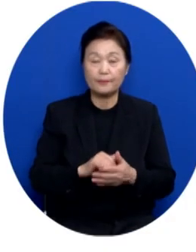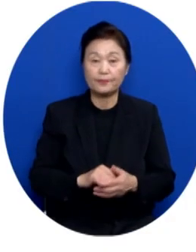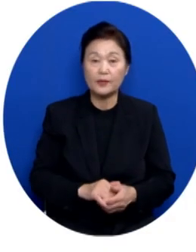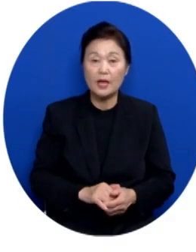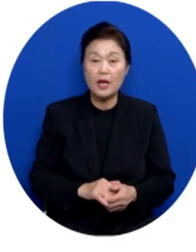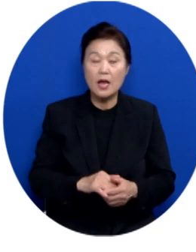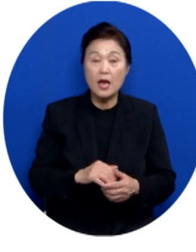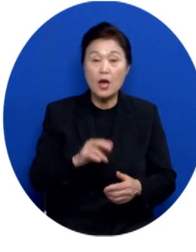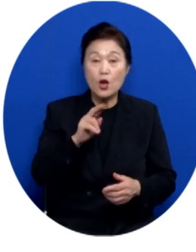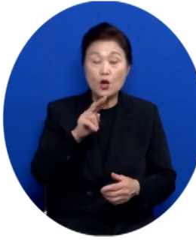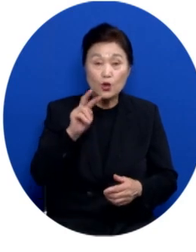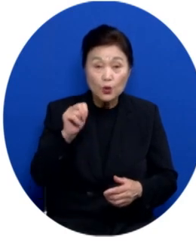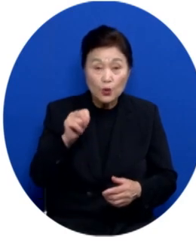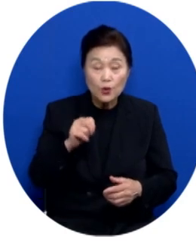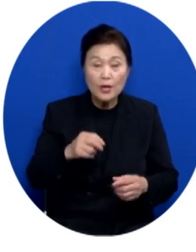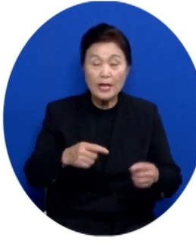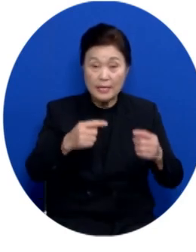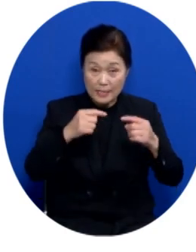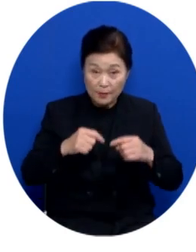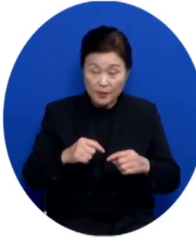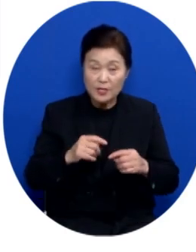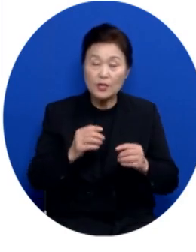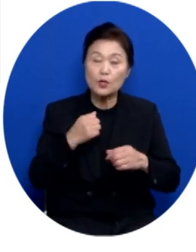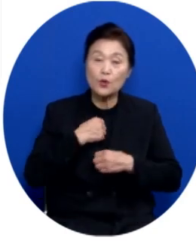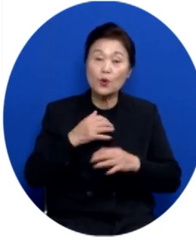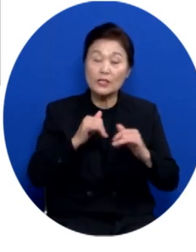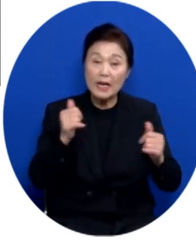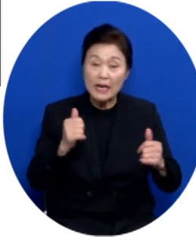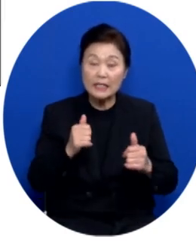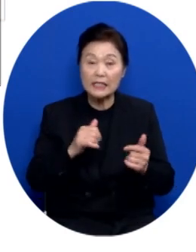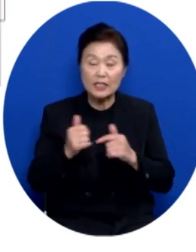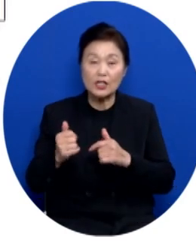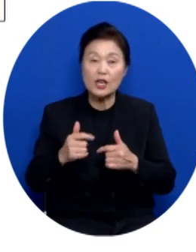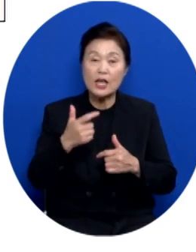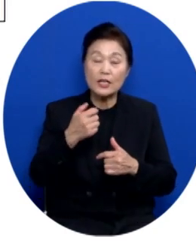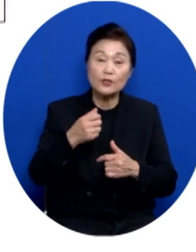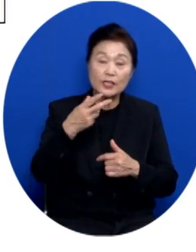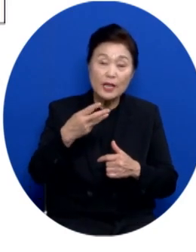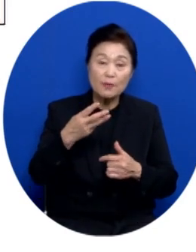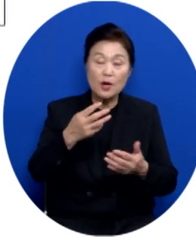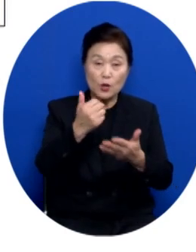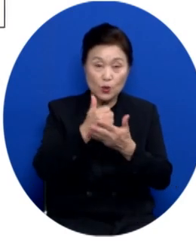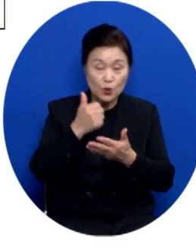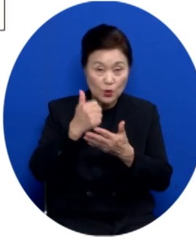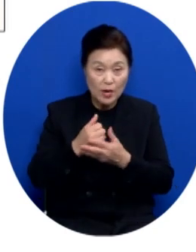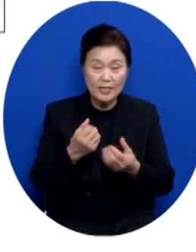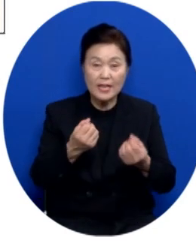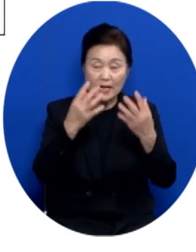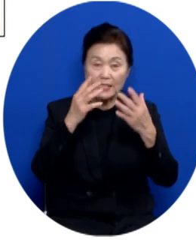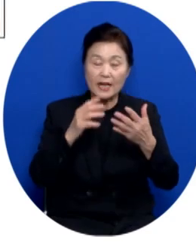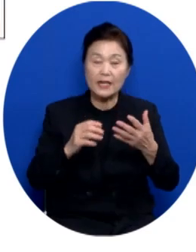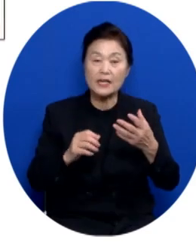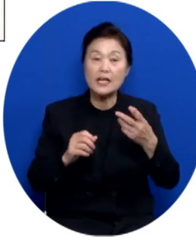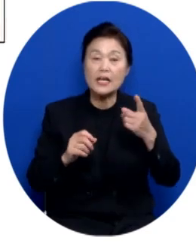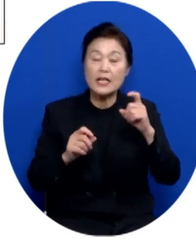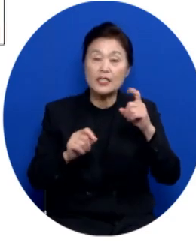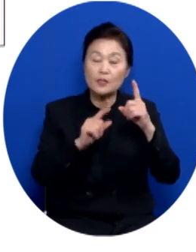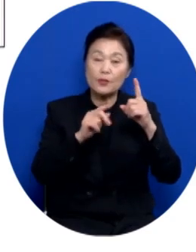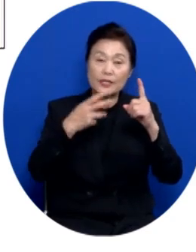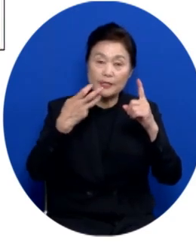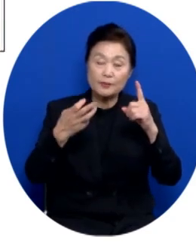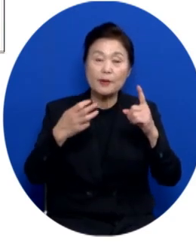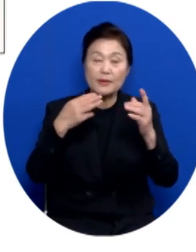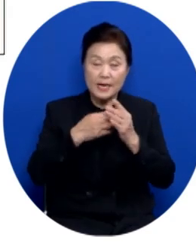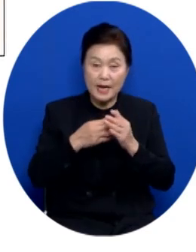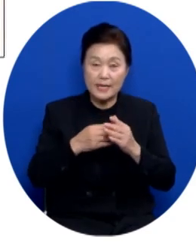국가보훈부는 유엔 참전용사 12명을 포함해 유가족 63명을 초청하는 재방한 행사를 오는 13일까지 진행한다고